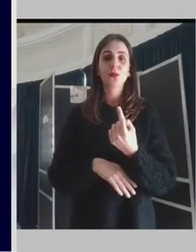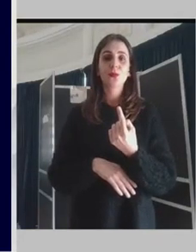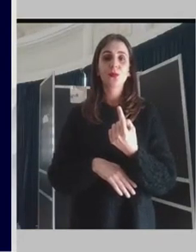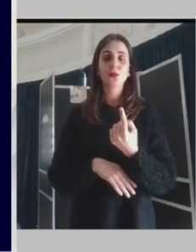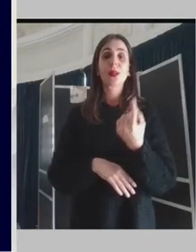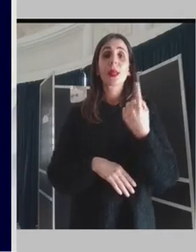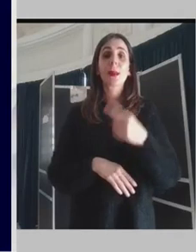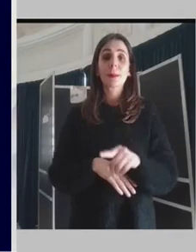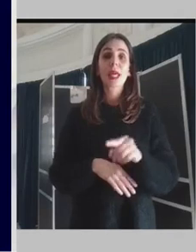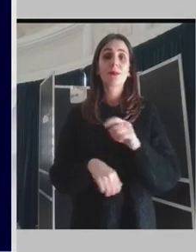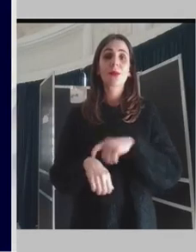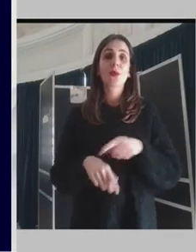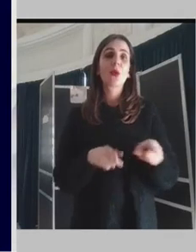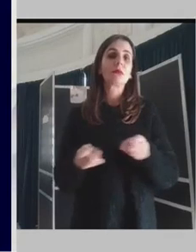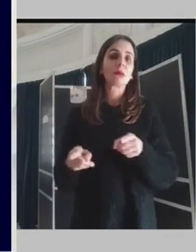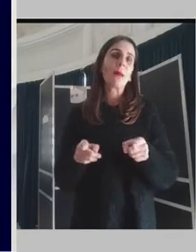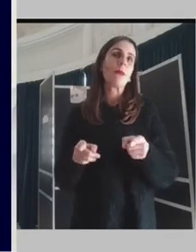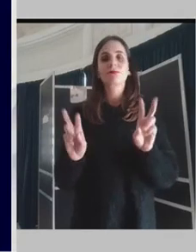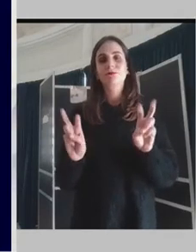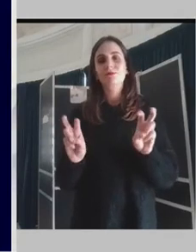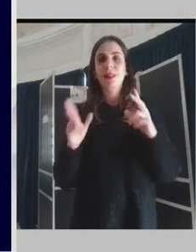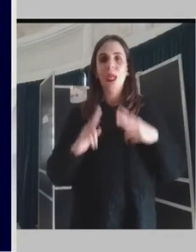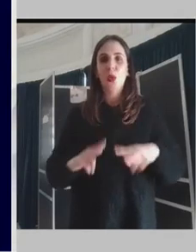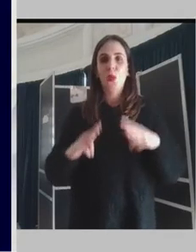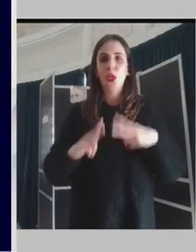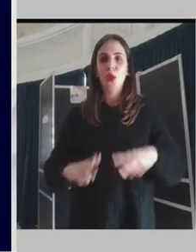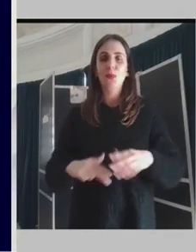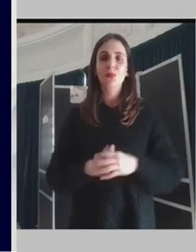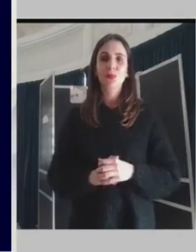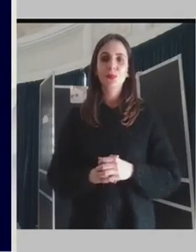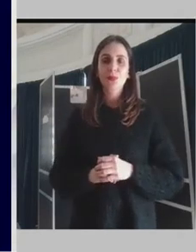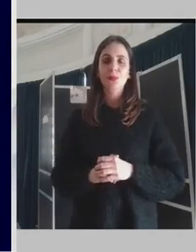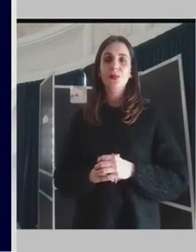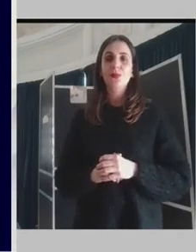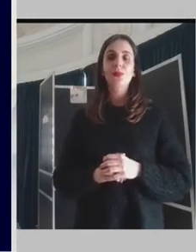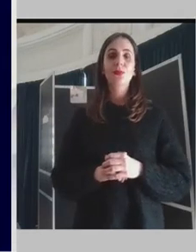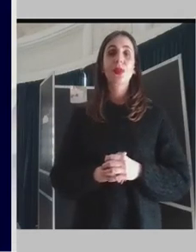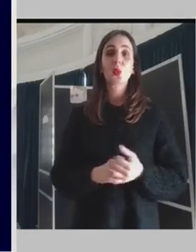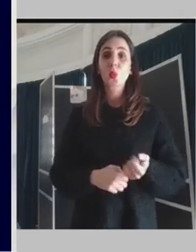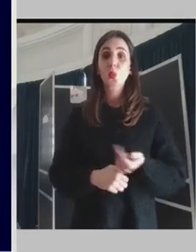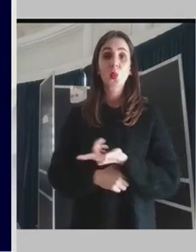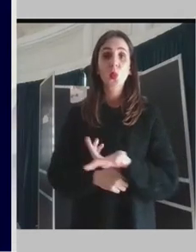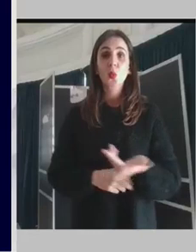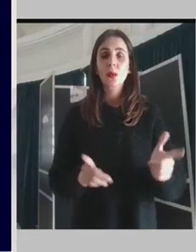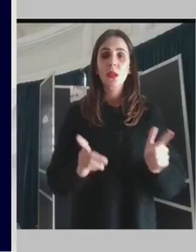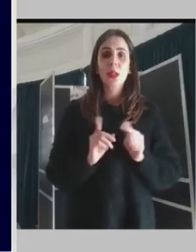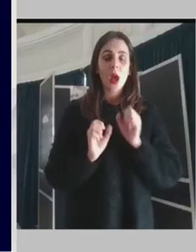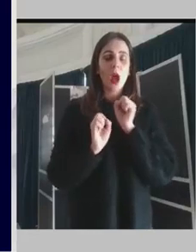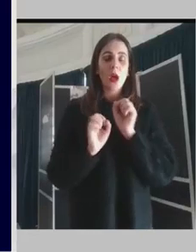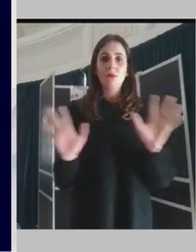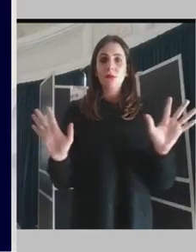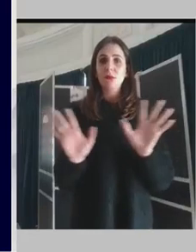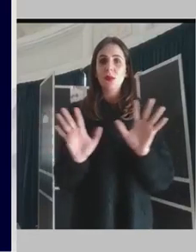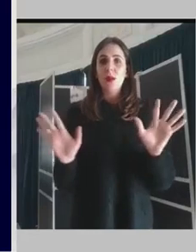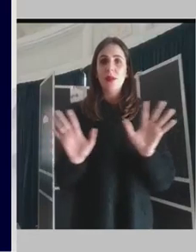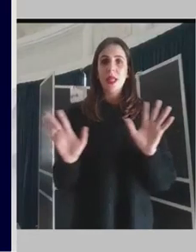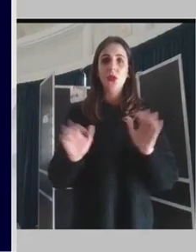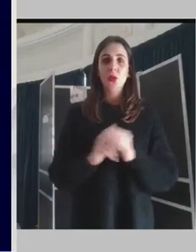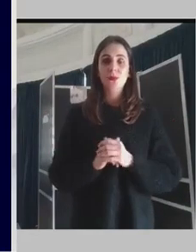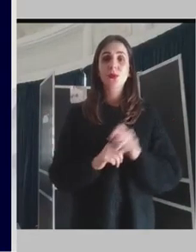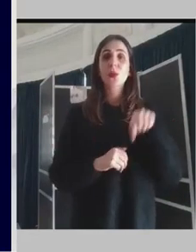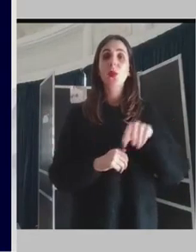in questo tempo di pace, in questi anni recenti. Quindi i numeri sono impressionanti e la prima causa di